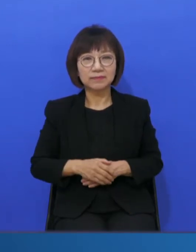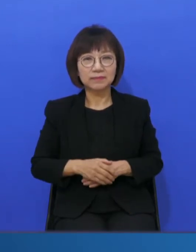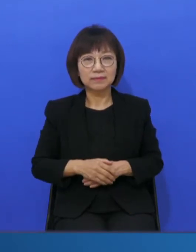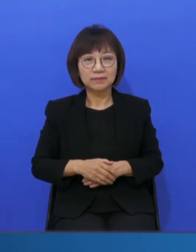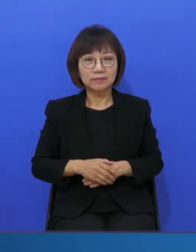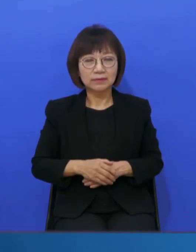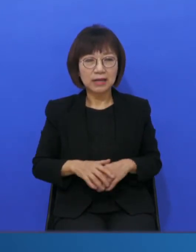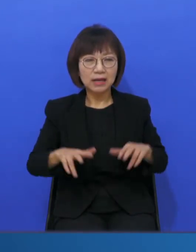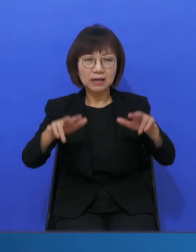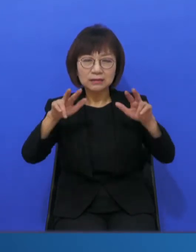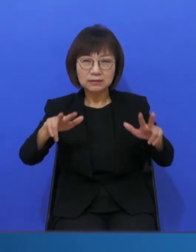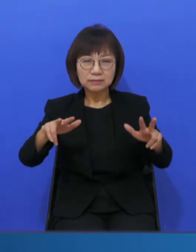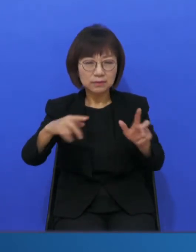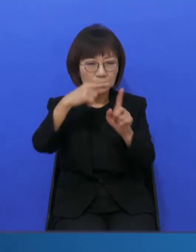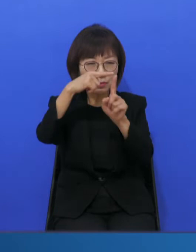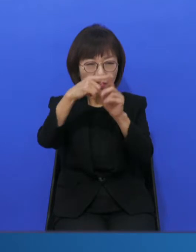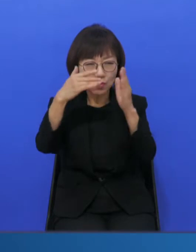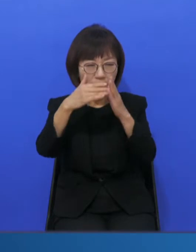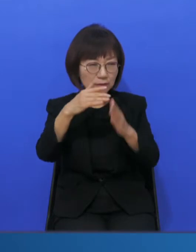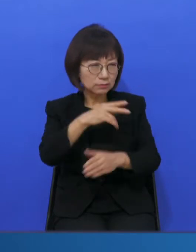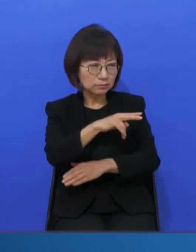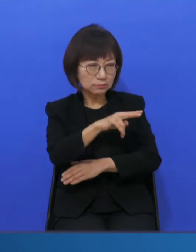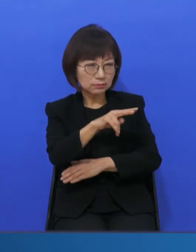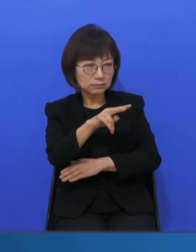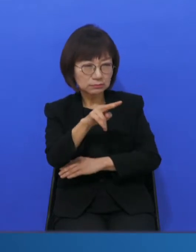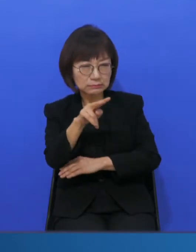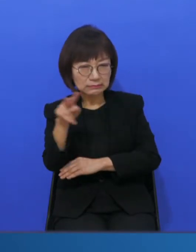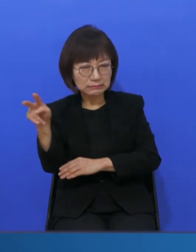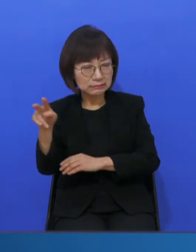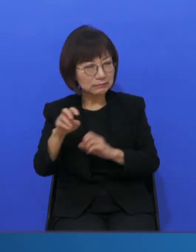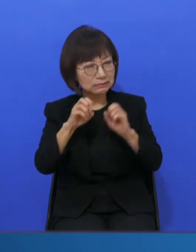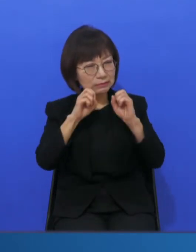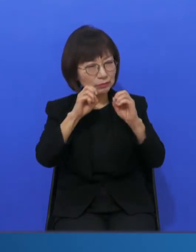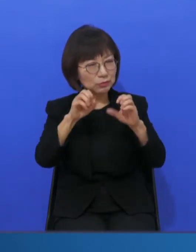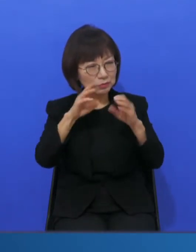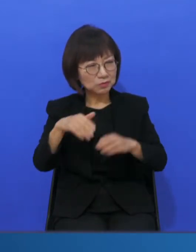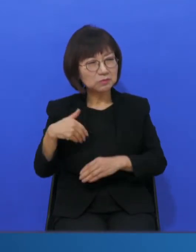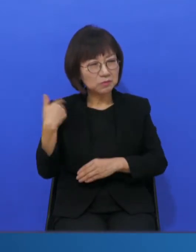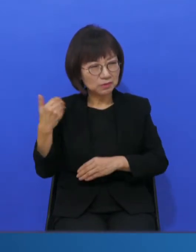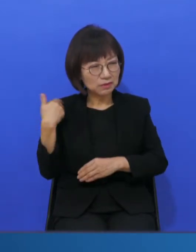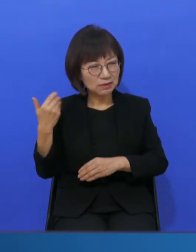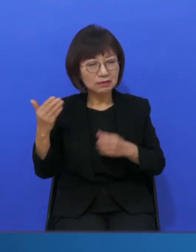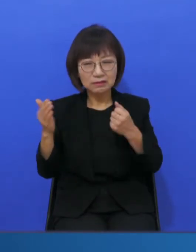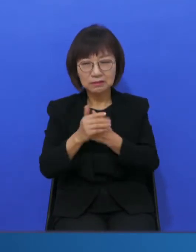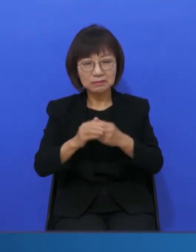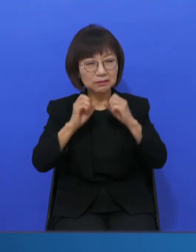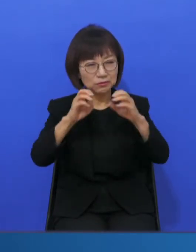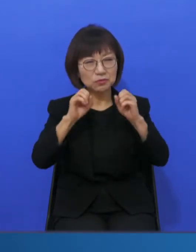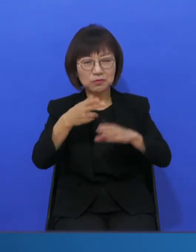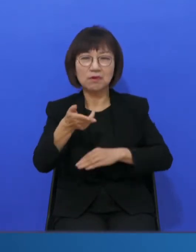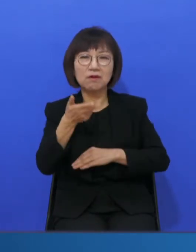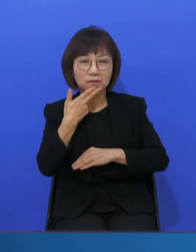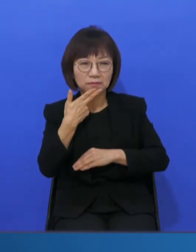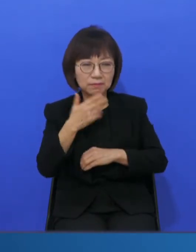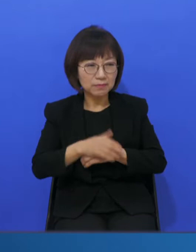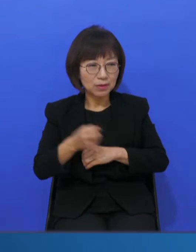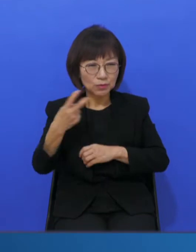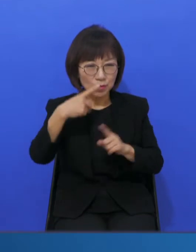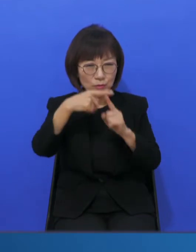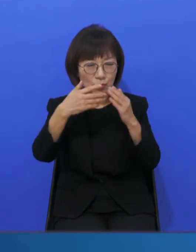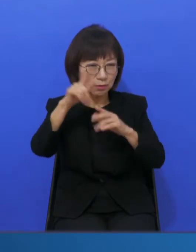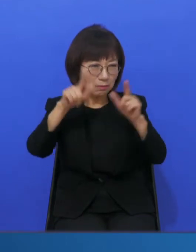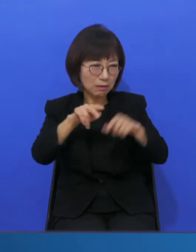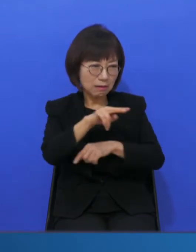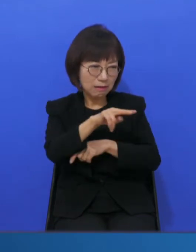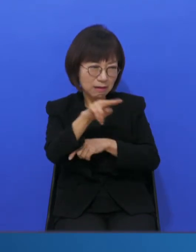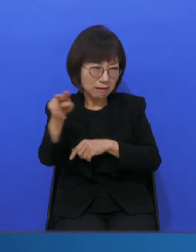전도하지 않고 전도를 모르는 거죠. The church is not doing evangelism. They didn't even know what evangelism was. 가난하고 능력이 없습니다. They were in